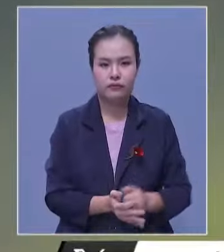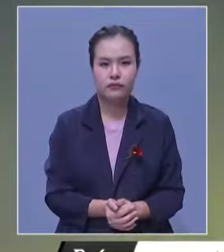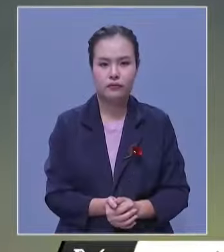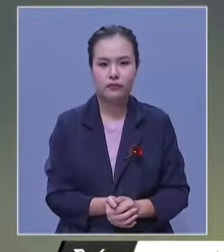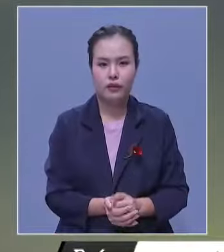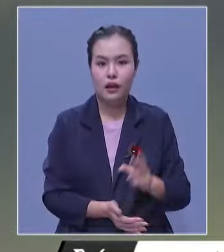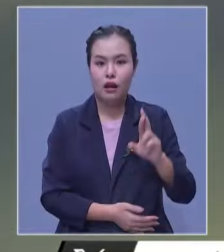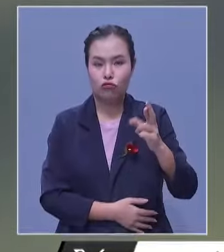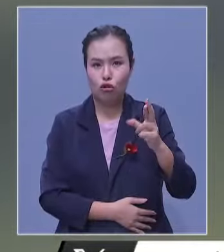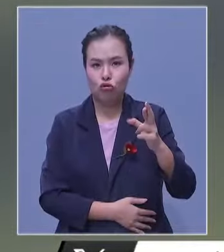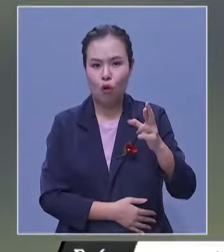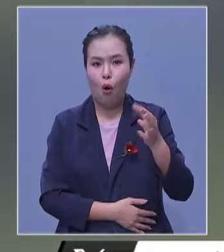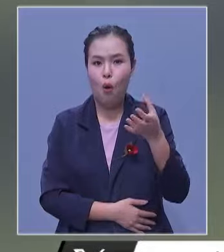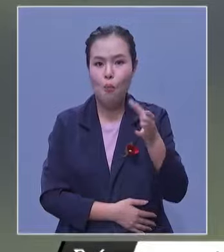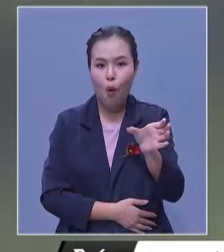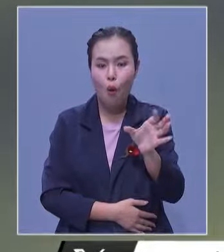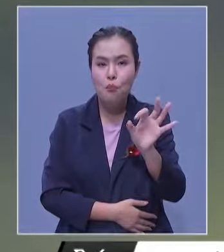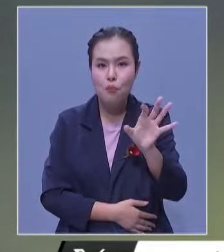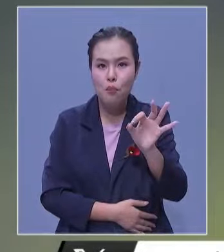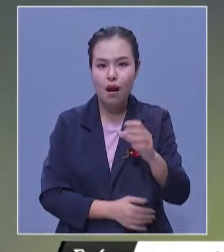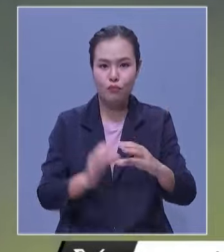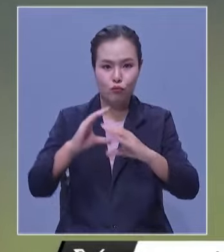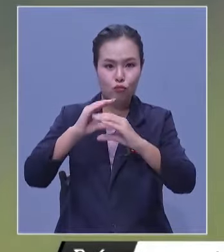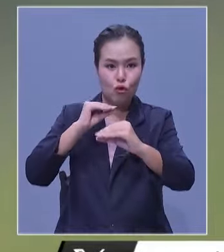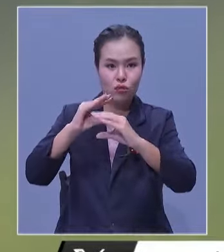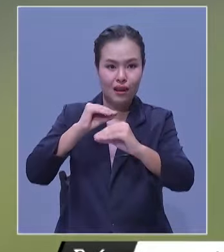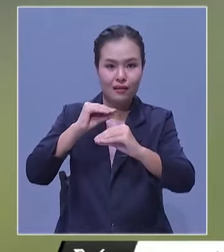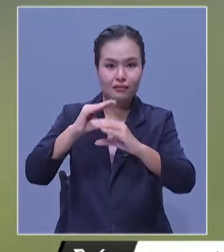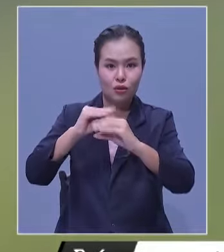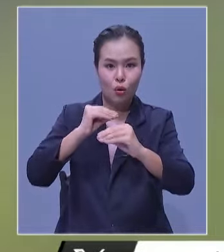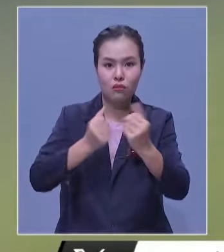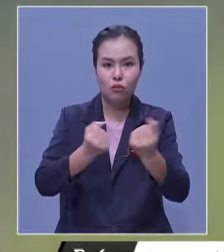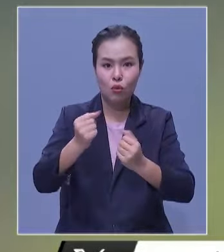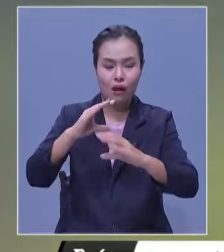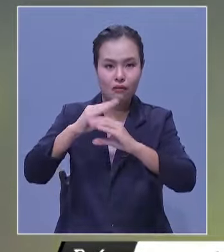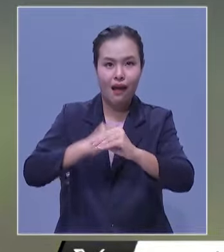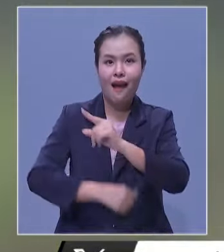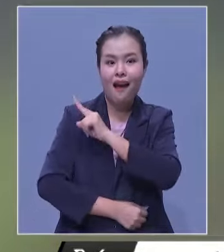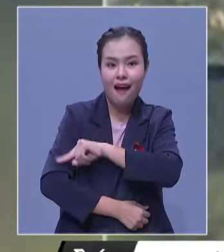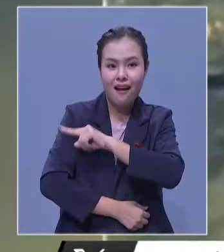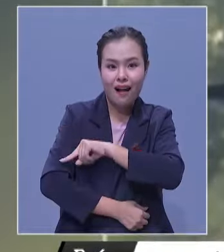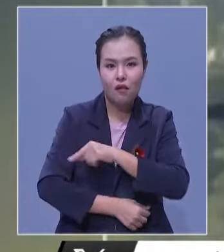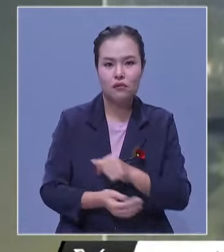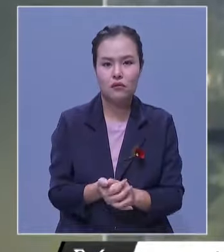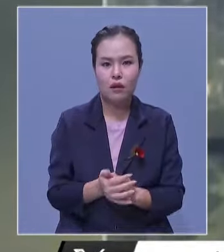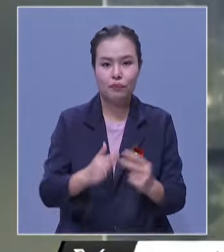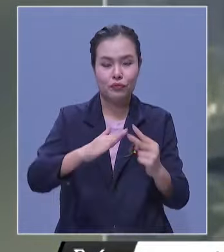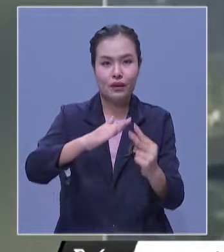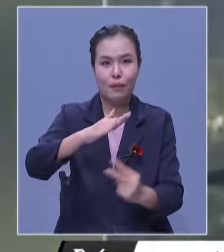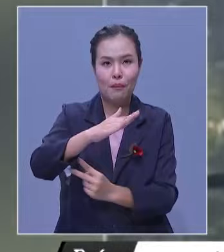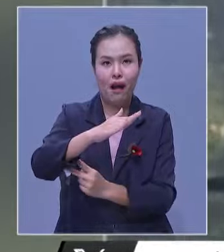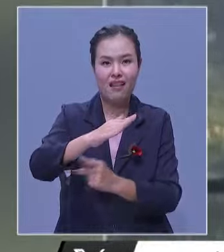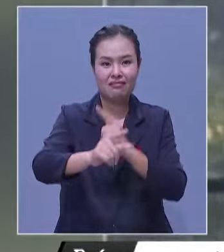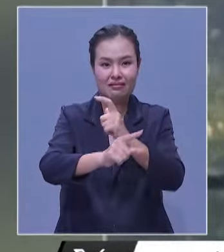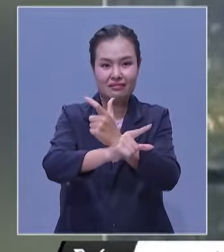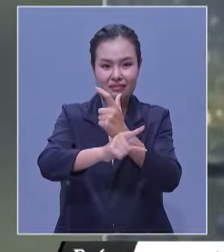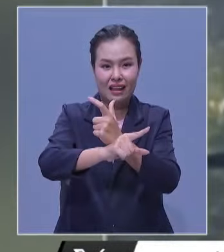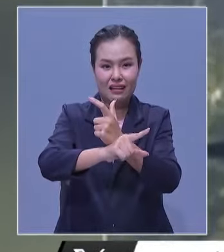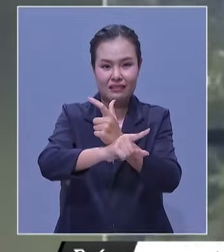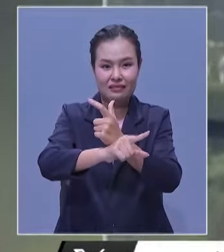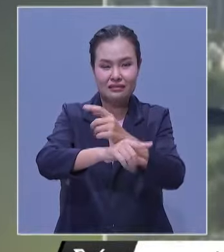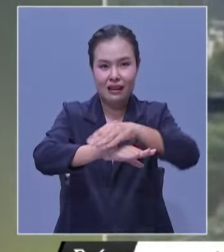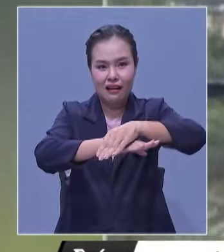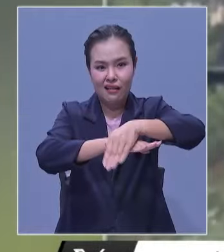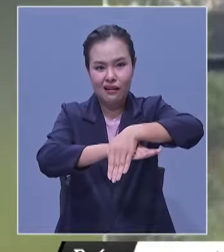ผู้ใช้ TikTok มีการโพสต์ภาพเป็นรถเก๋งคันนี้นี่รถเก๋งสีขาวคันนี้ค้างอยู่บนสะพานสลิงในพื้น